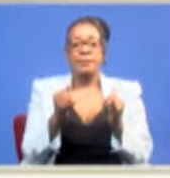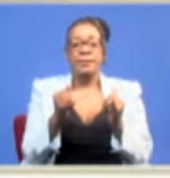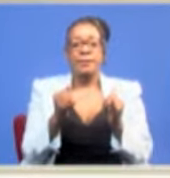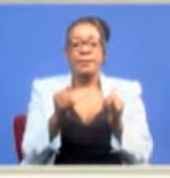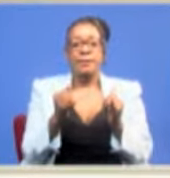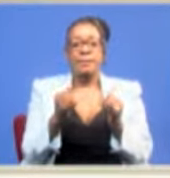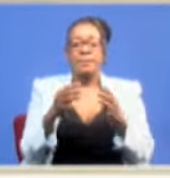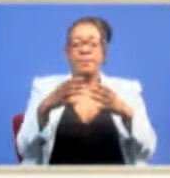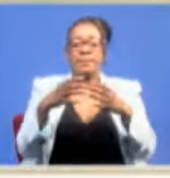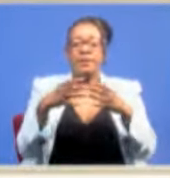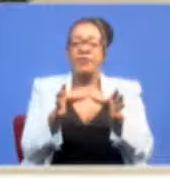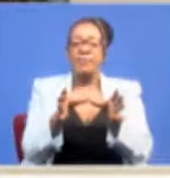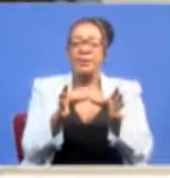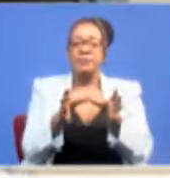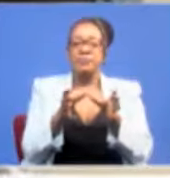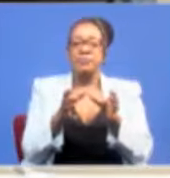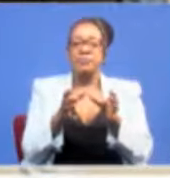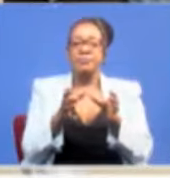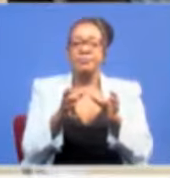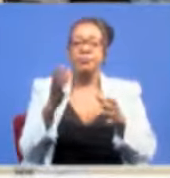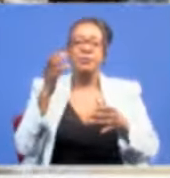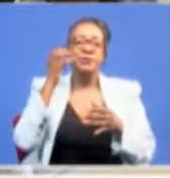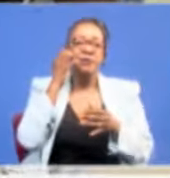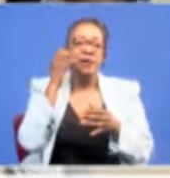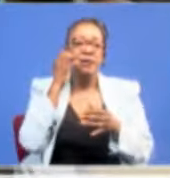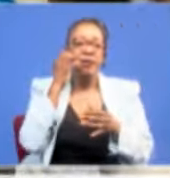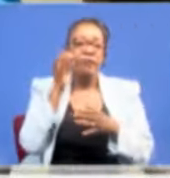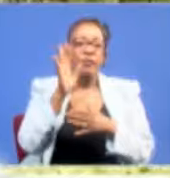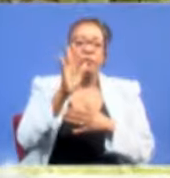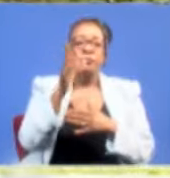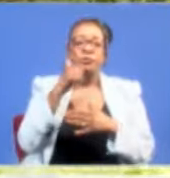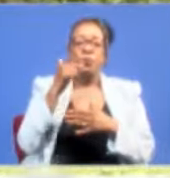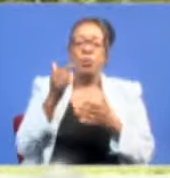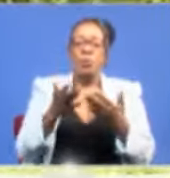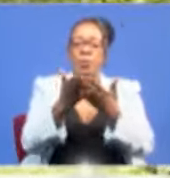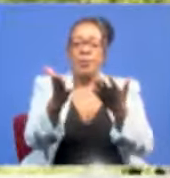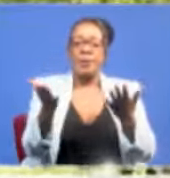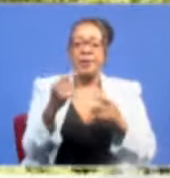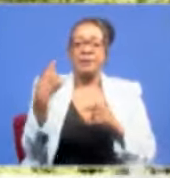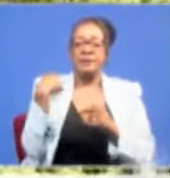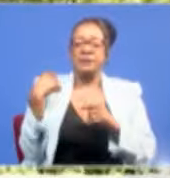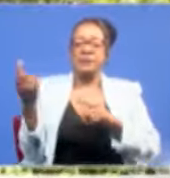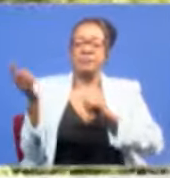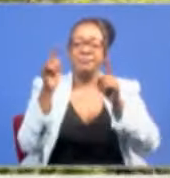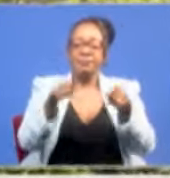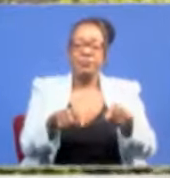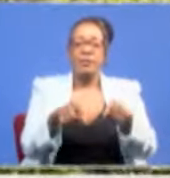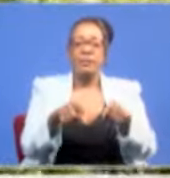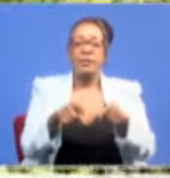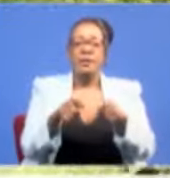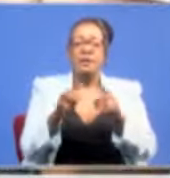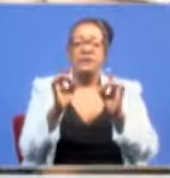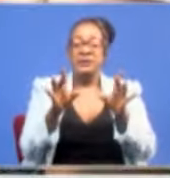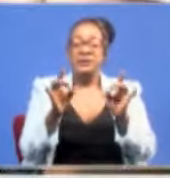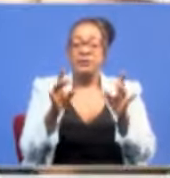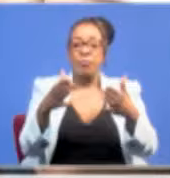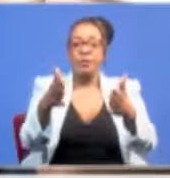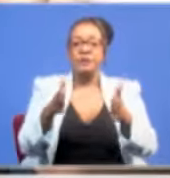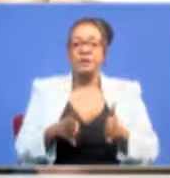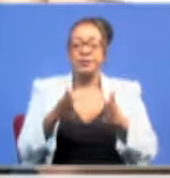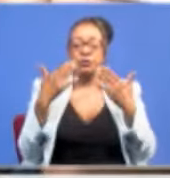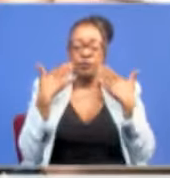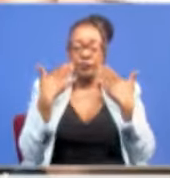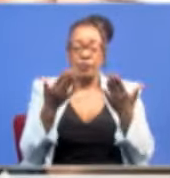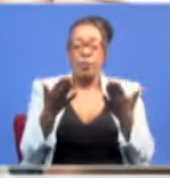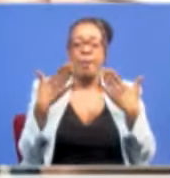Familia zilizojawa na huzuni na jamaa za waathiriwa maandamano ya jana walifika katika hifadhi ya maiti ya jiji la Nairobi kutazama miili ya